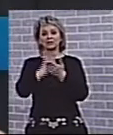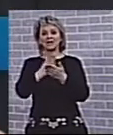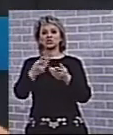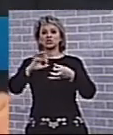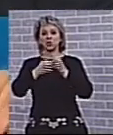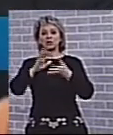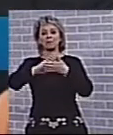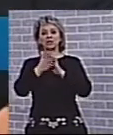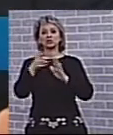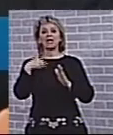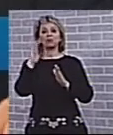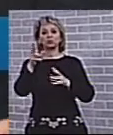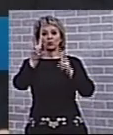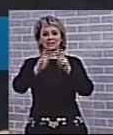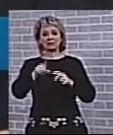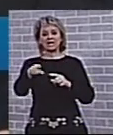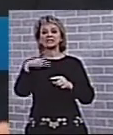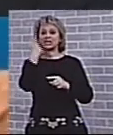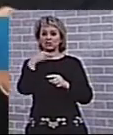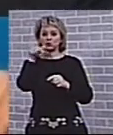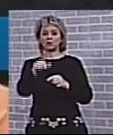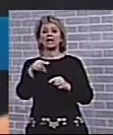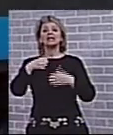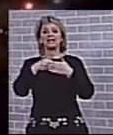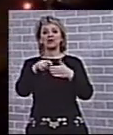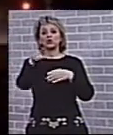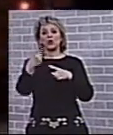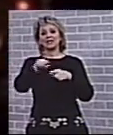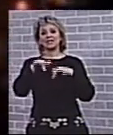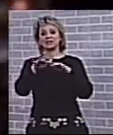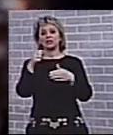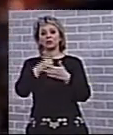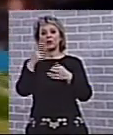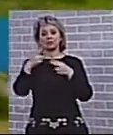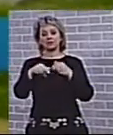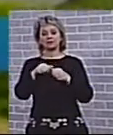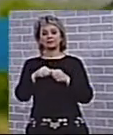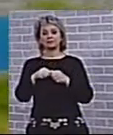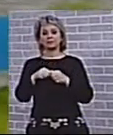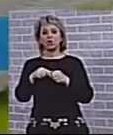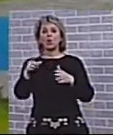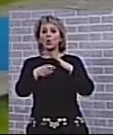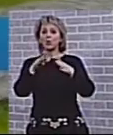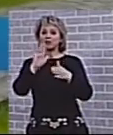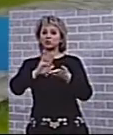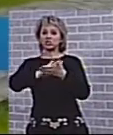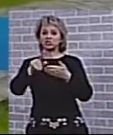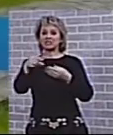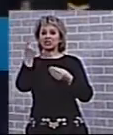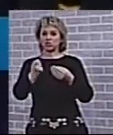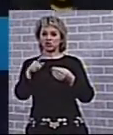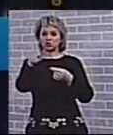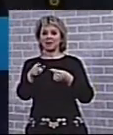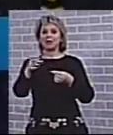сложном положении, я буду разбираться индивидуально и доведу это дело до конца. Уголь станет чище и